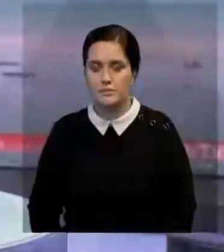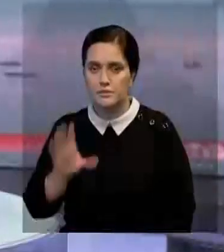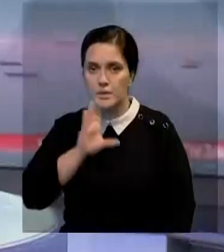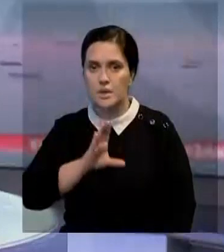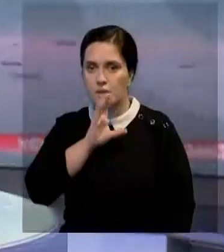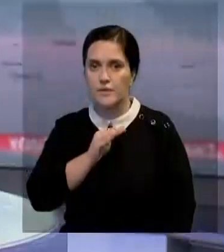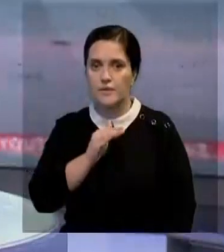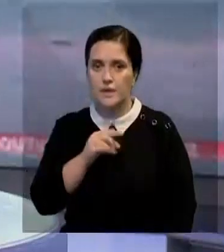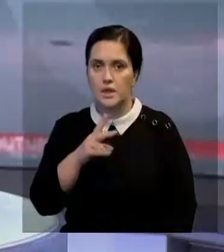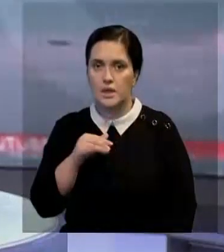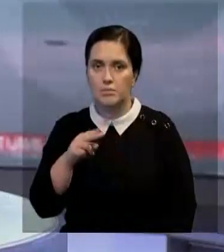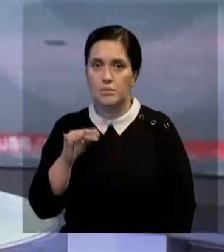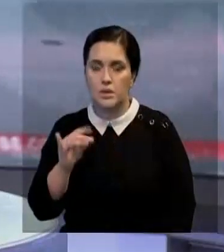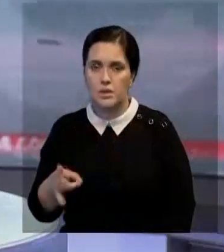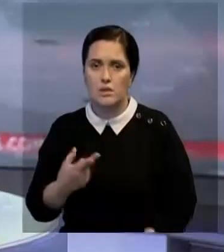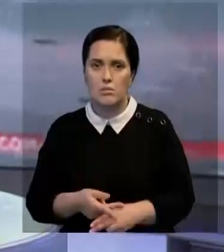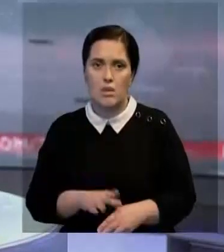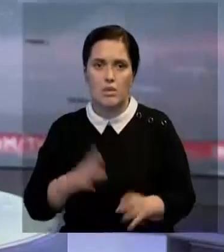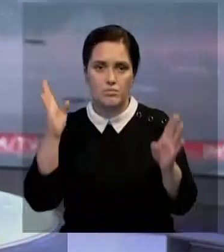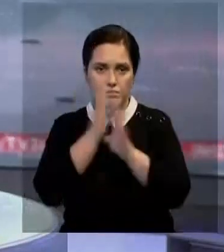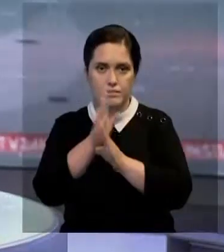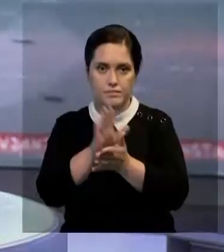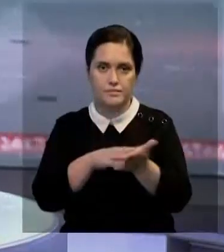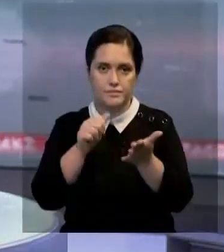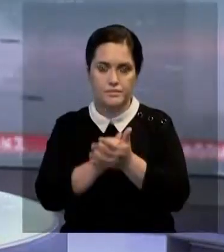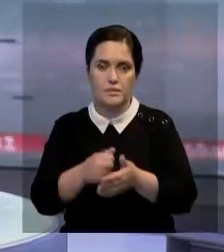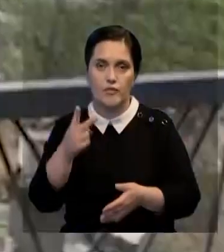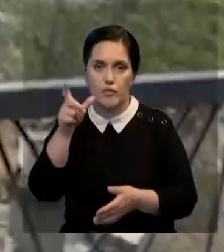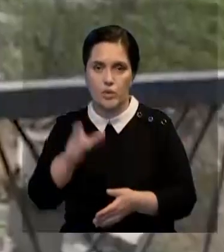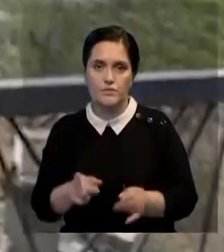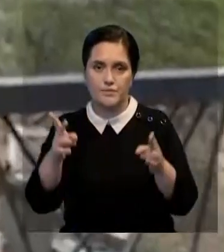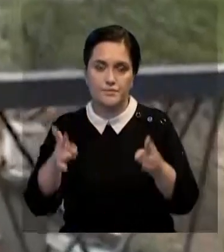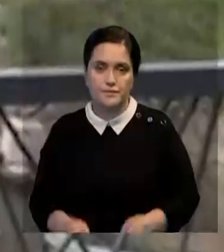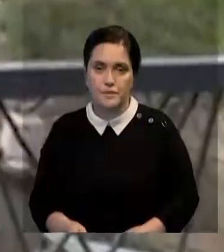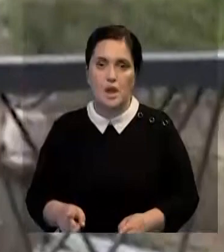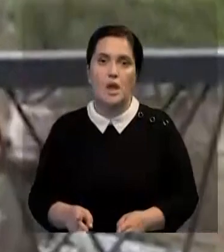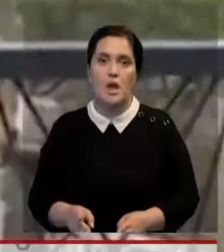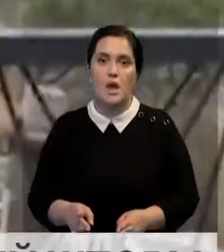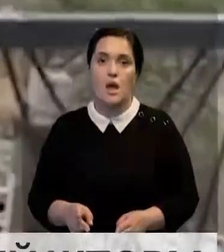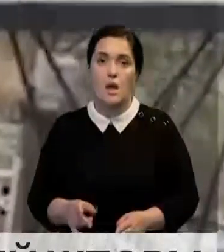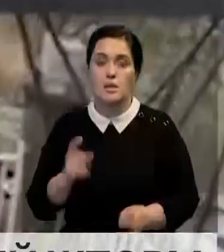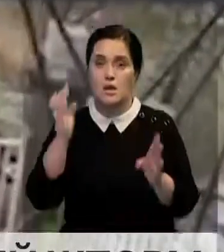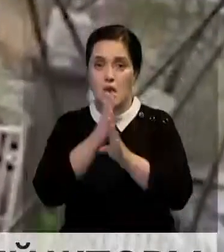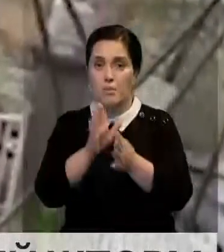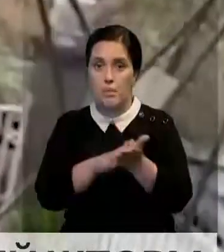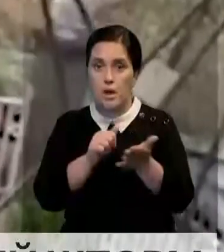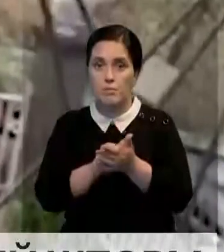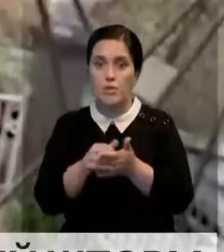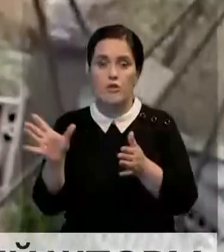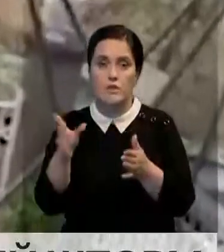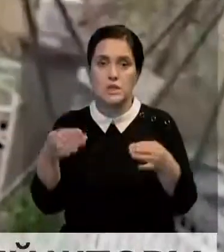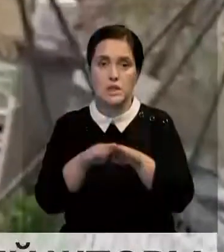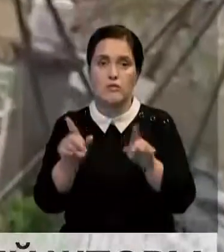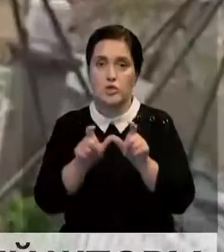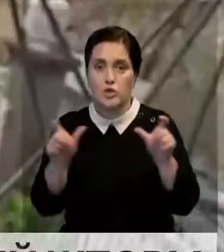На север Филиппин обрушился мощный тропический шторм. Пострадали двое местных жителей. На жертвах не сообщается. Из-за непогоды в стране закрыты все